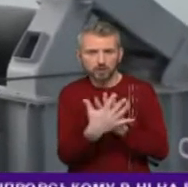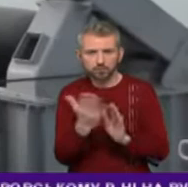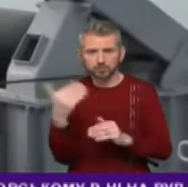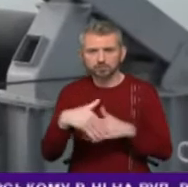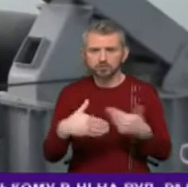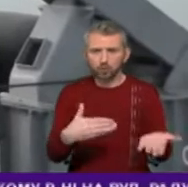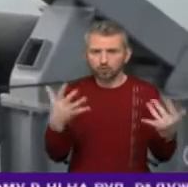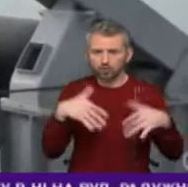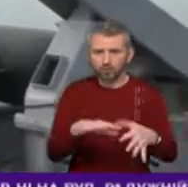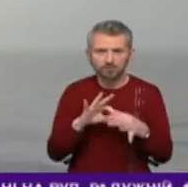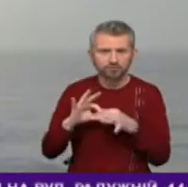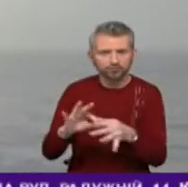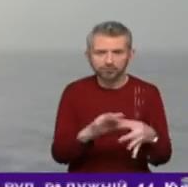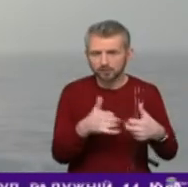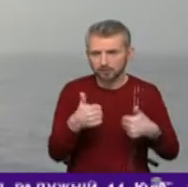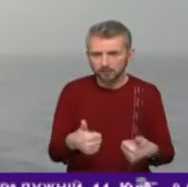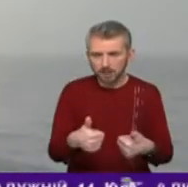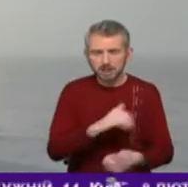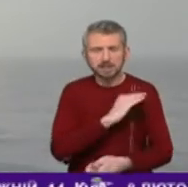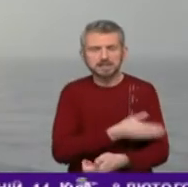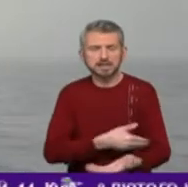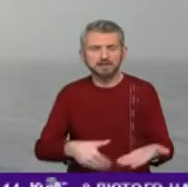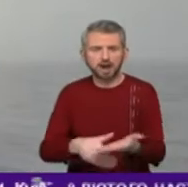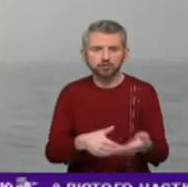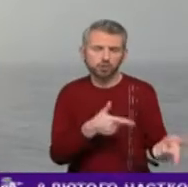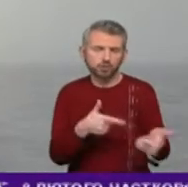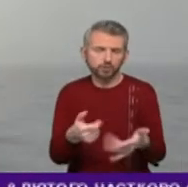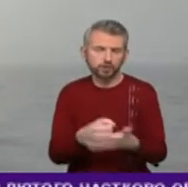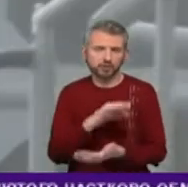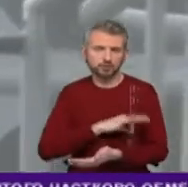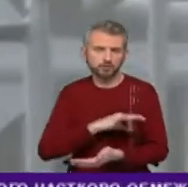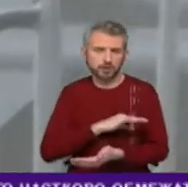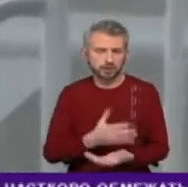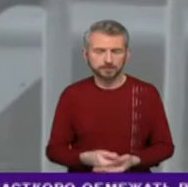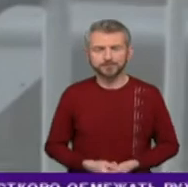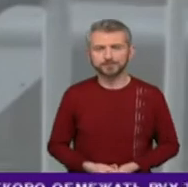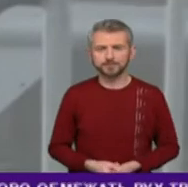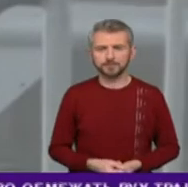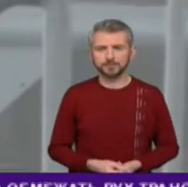була налагоджена, сили та засоби готові до застосування за призначенням.